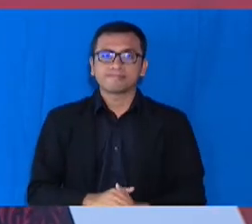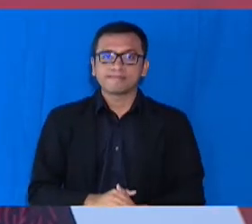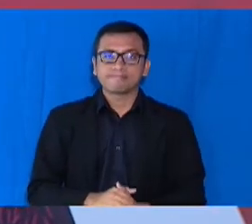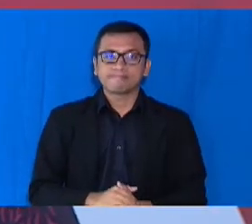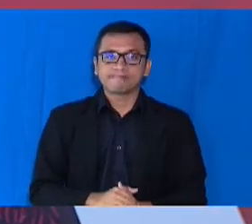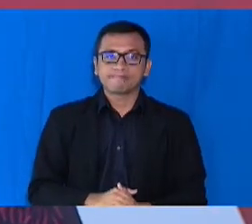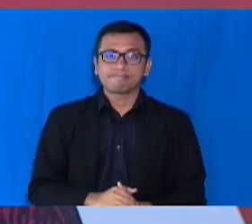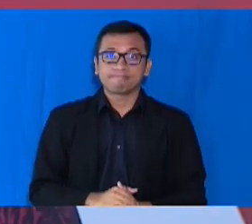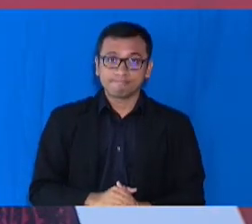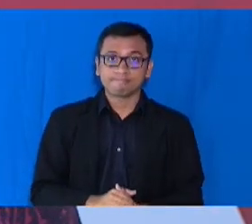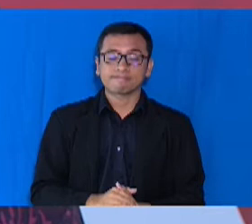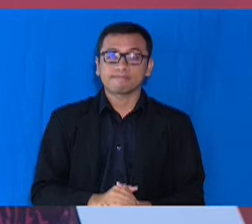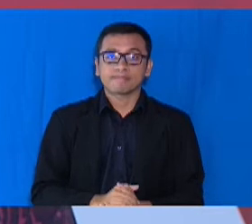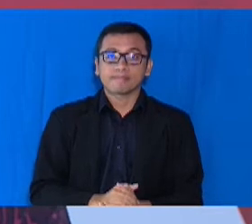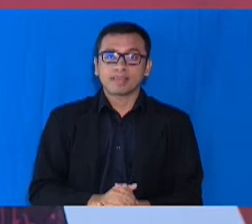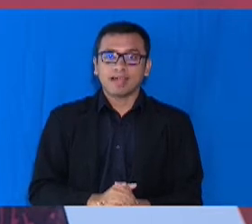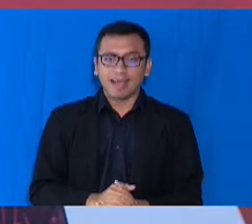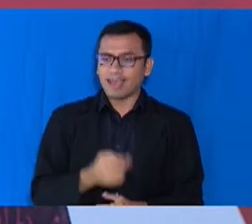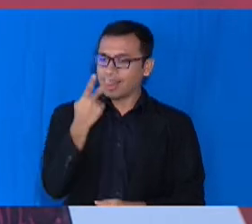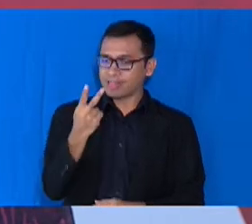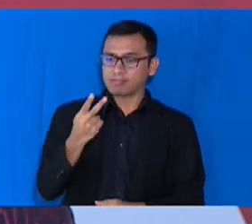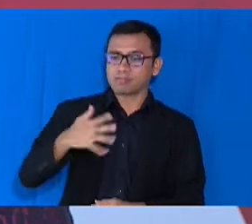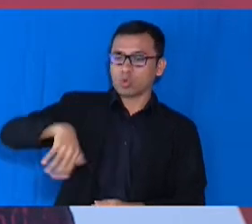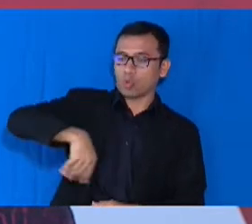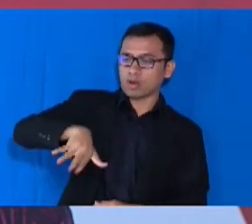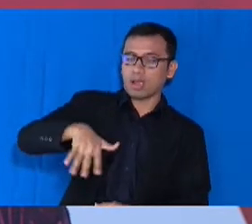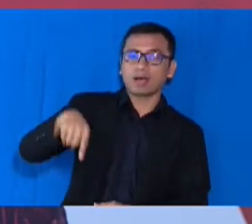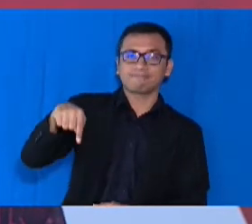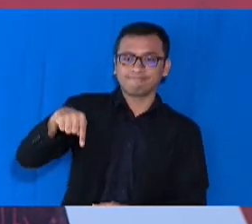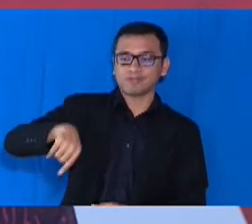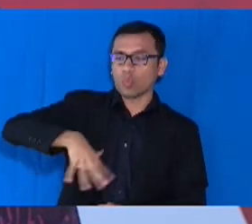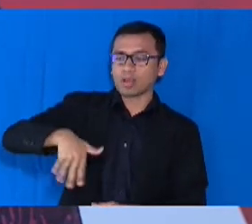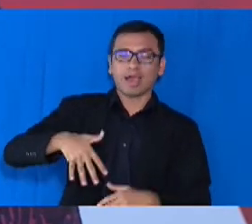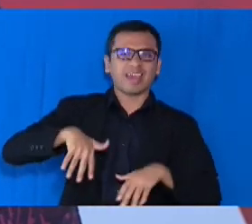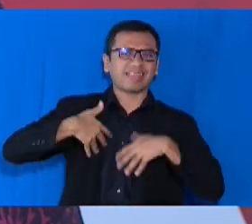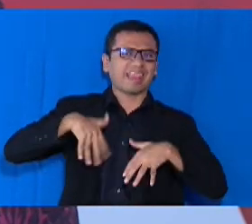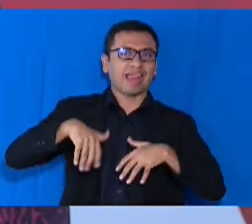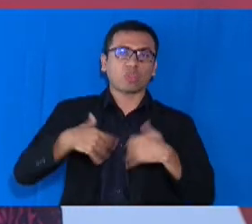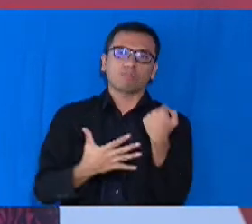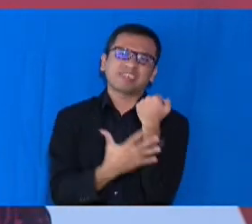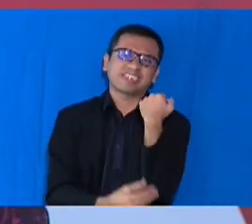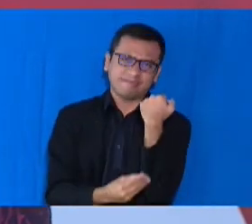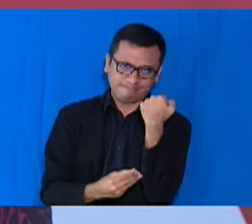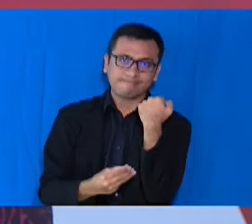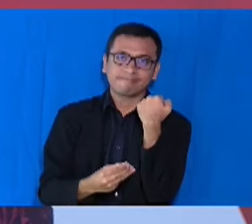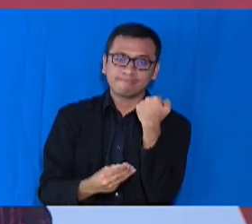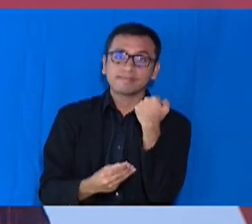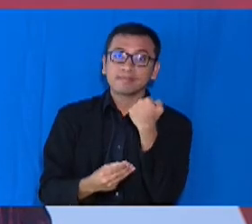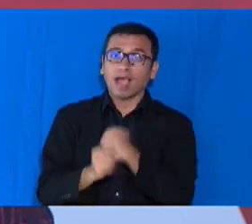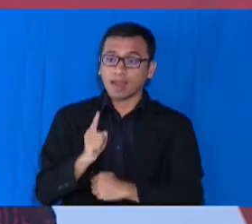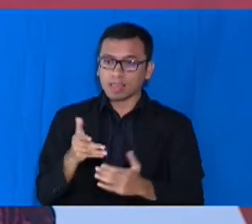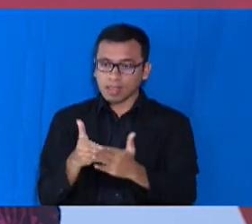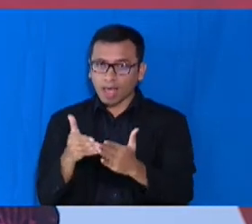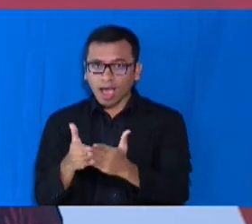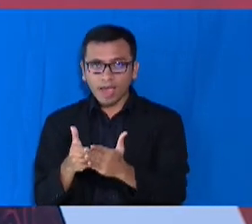pikirkan, anak-anak kita itu sekarang pemikirannya mungkin berapa jauh ke depan dibandingkan kita. Kita juga punya kegagapan